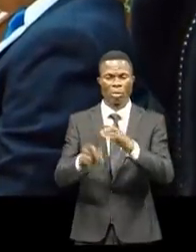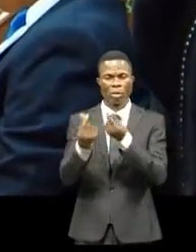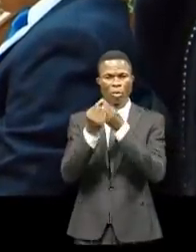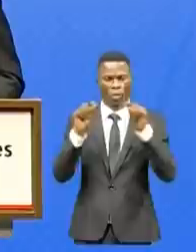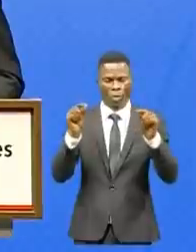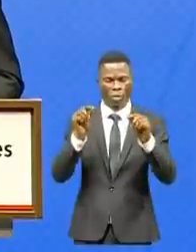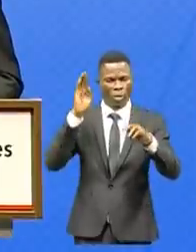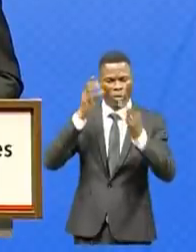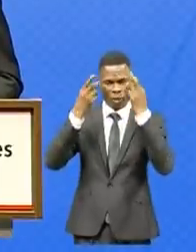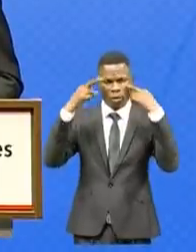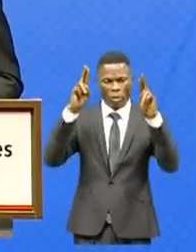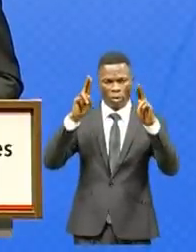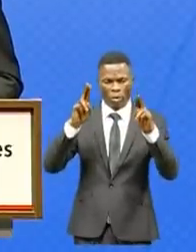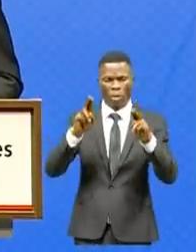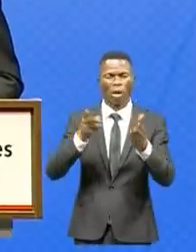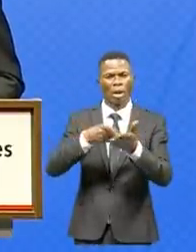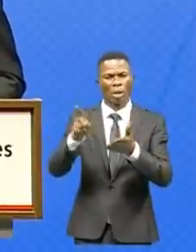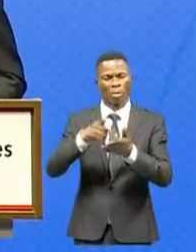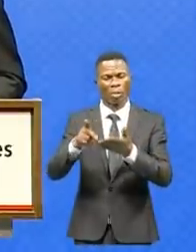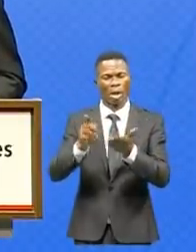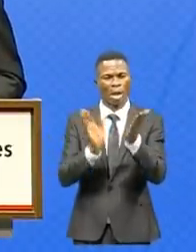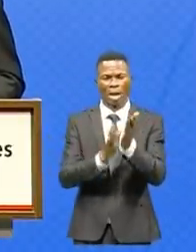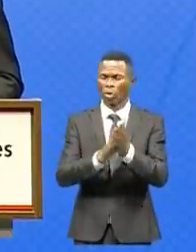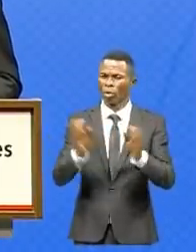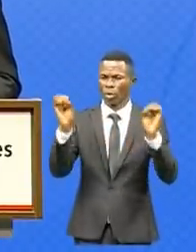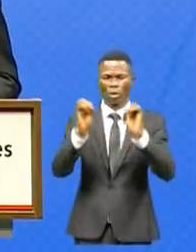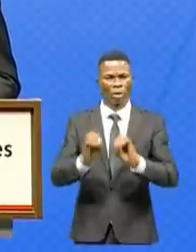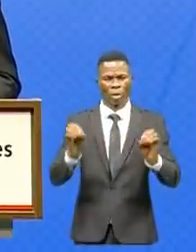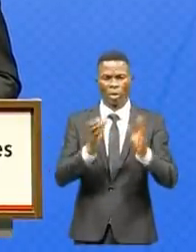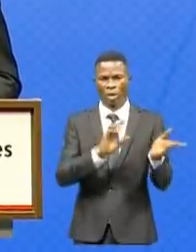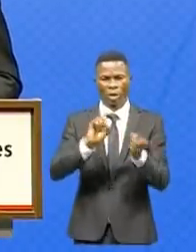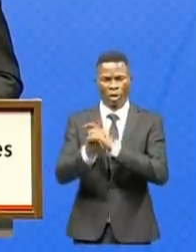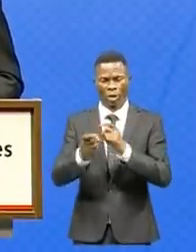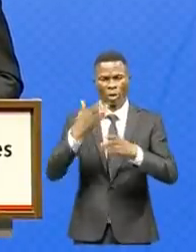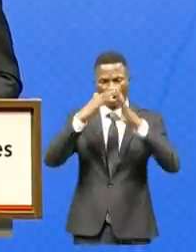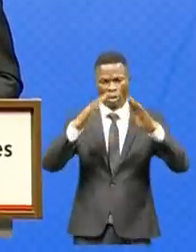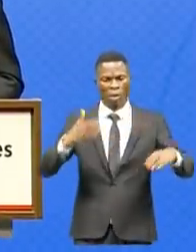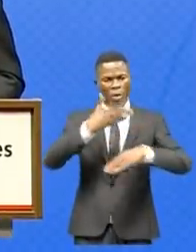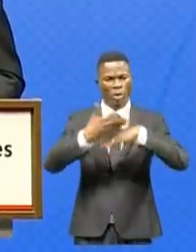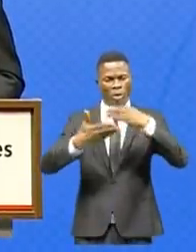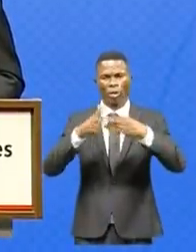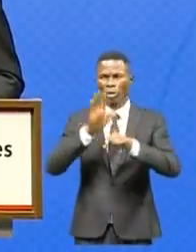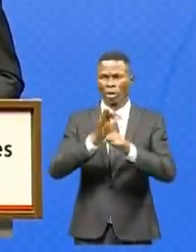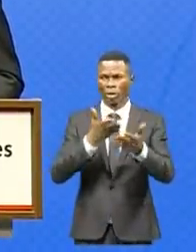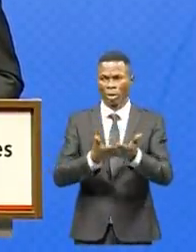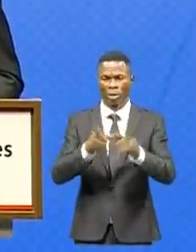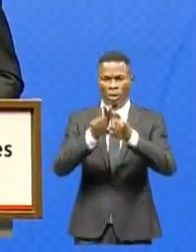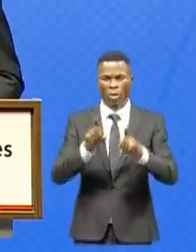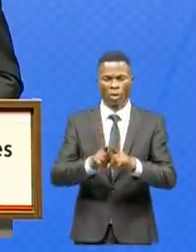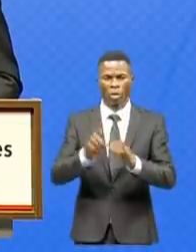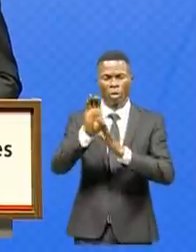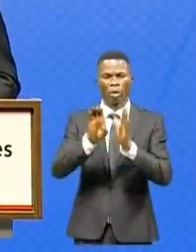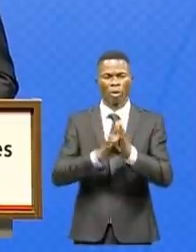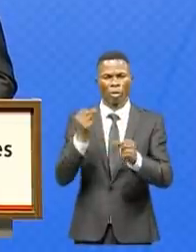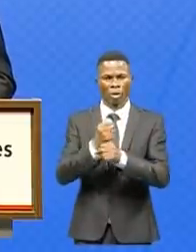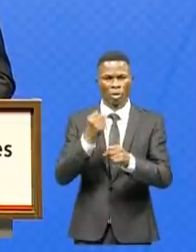atteindre l'objectif des zéro paiement par enfant congolais, d'améliorer les infrastructures adéquates ainsi que les conditions de